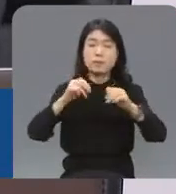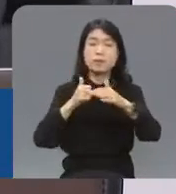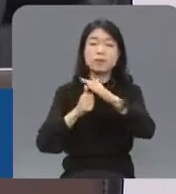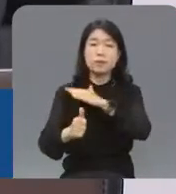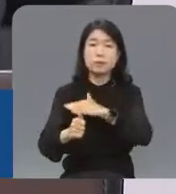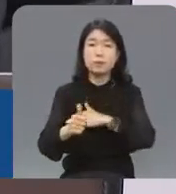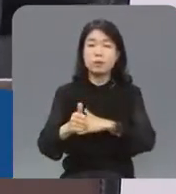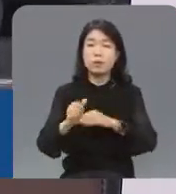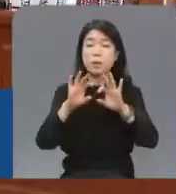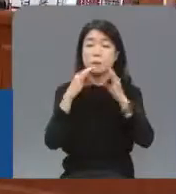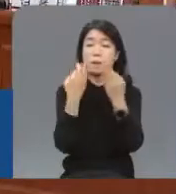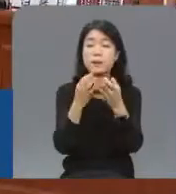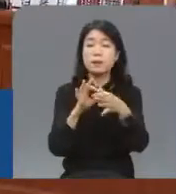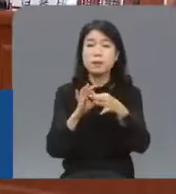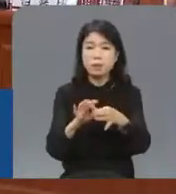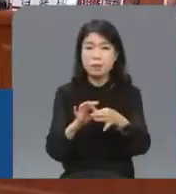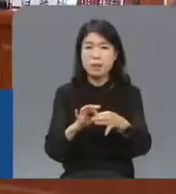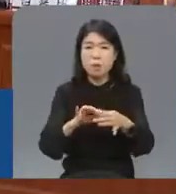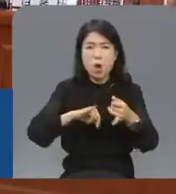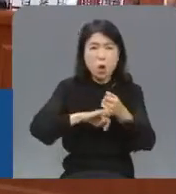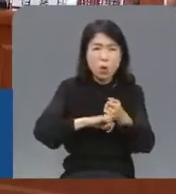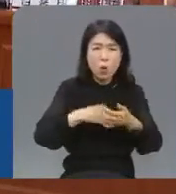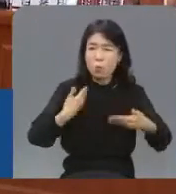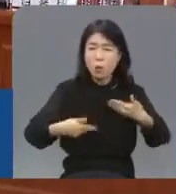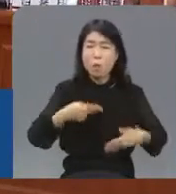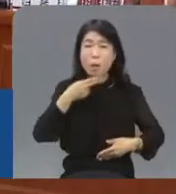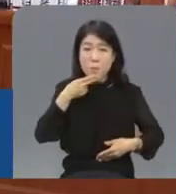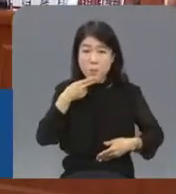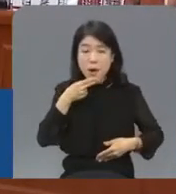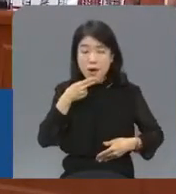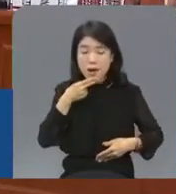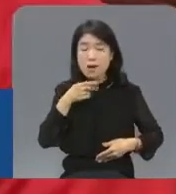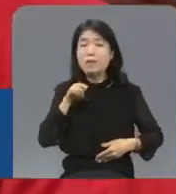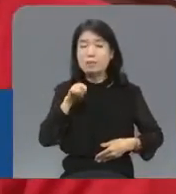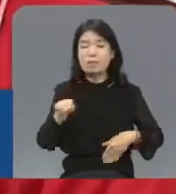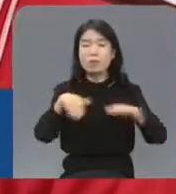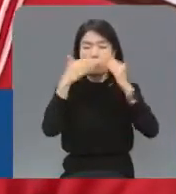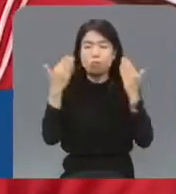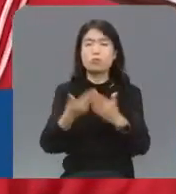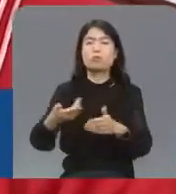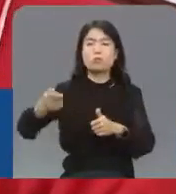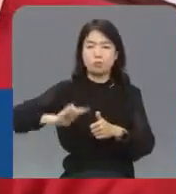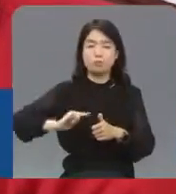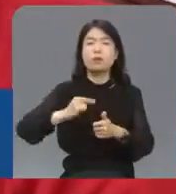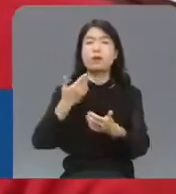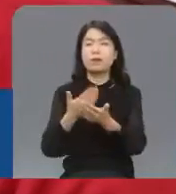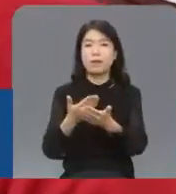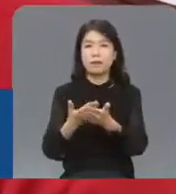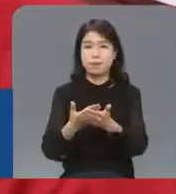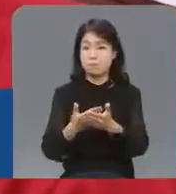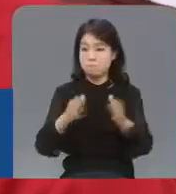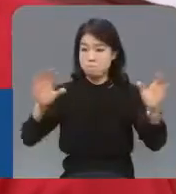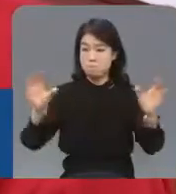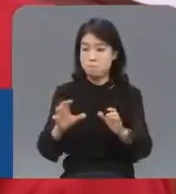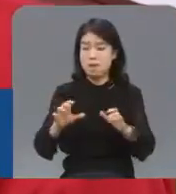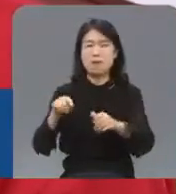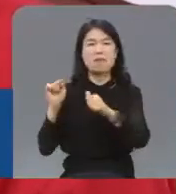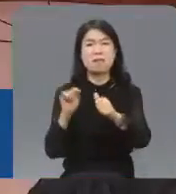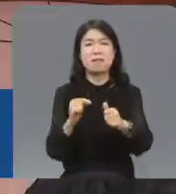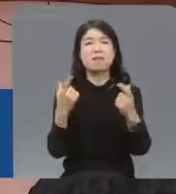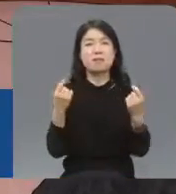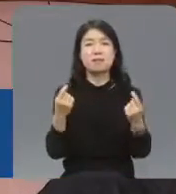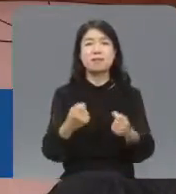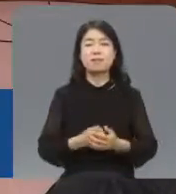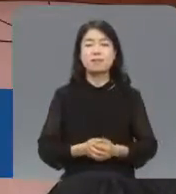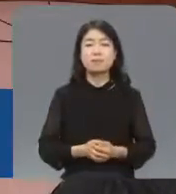대표는 페이스북을 통해 불가피한 일정이 있는 의원들을 제외하고는 모두 동참해달라며 사실상 총동원령을